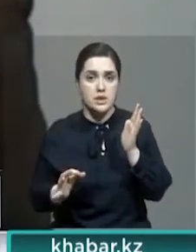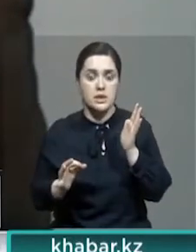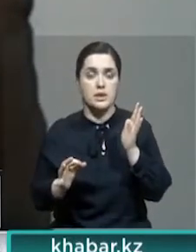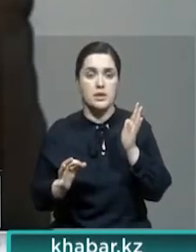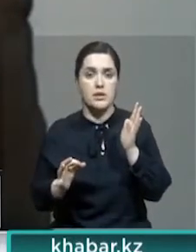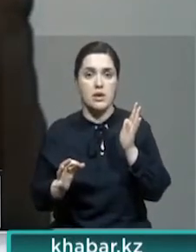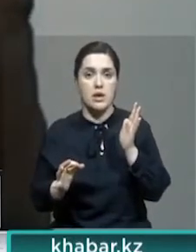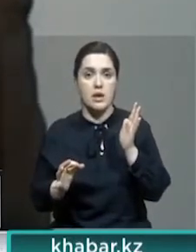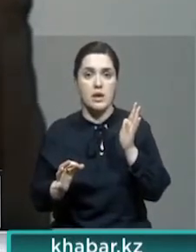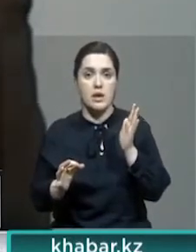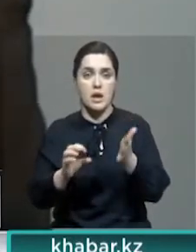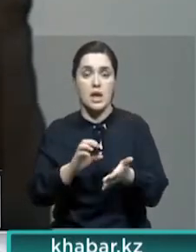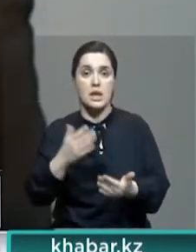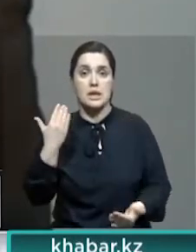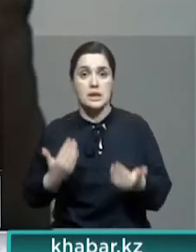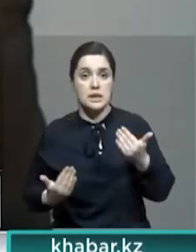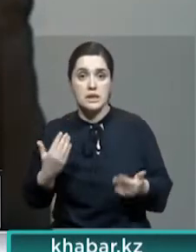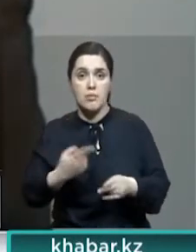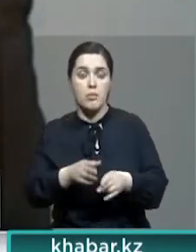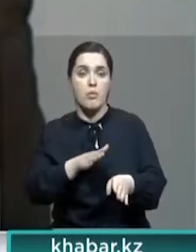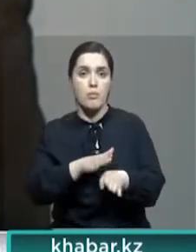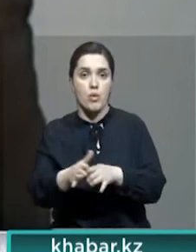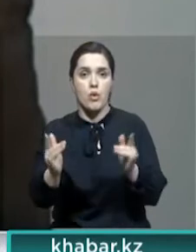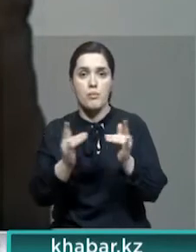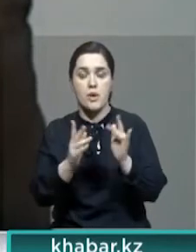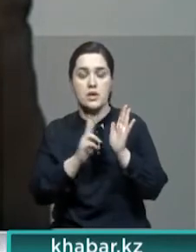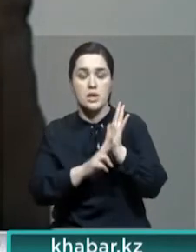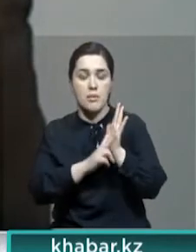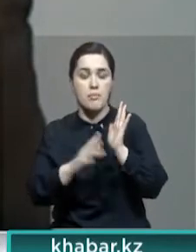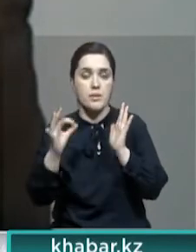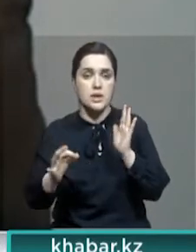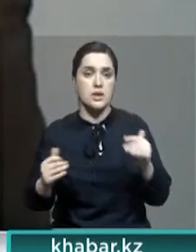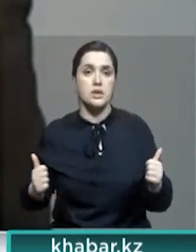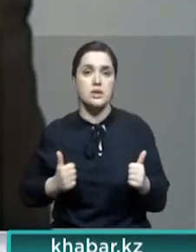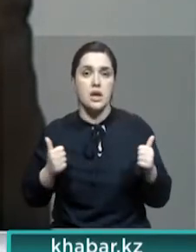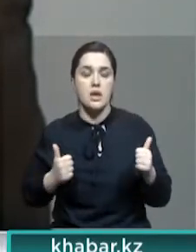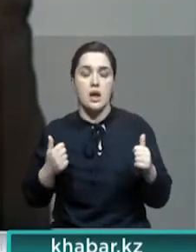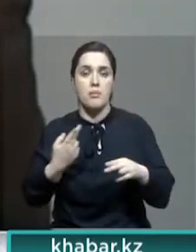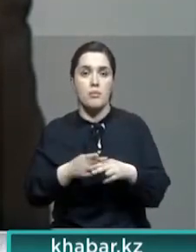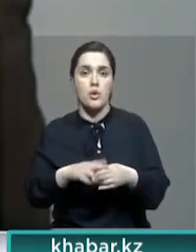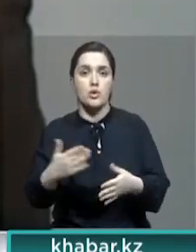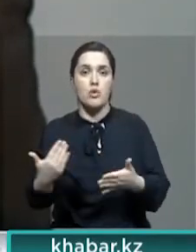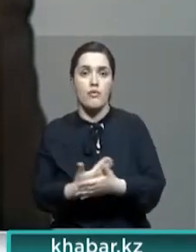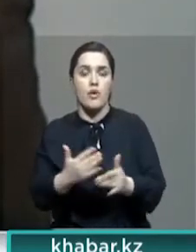придерживаемся этих показателей. Если загруженность коек более 70%, стараемся запускать новые койко-места.